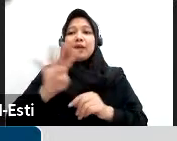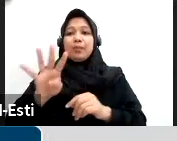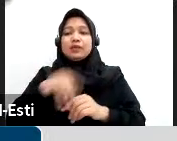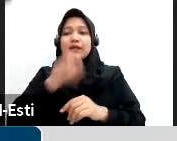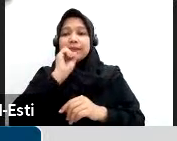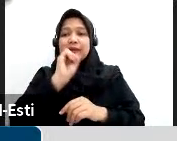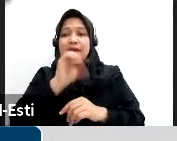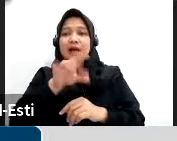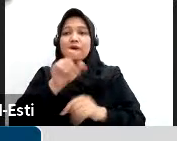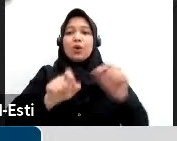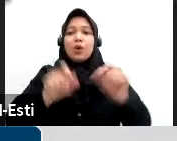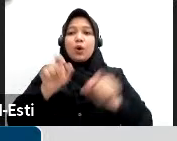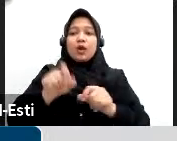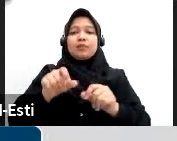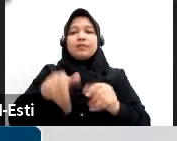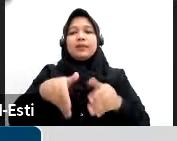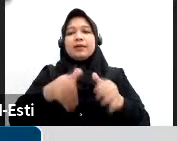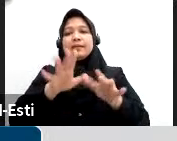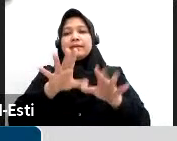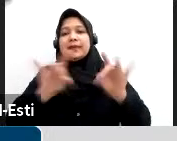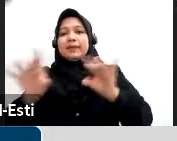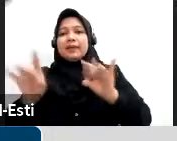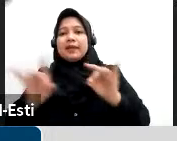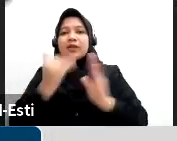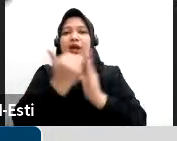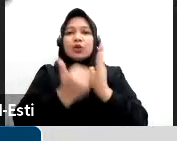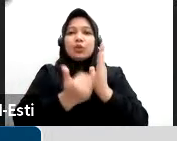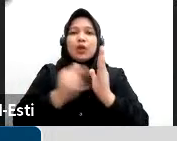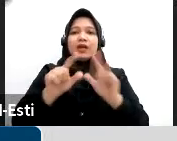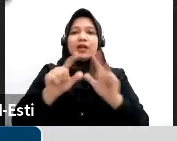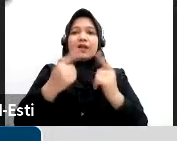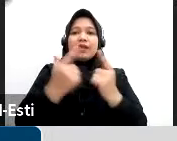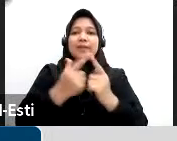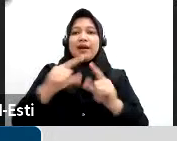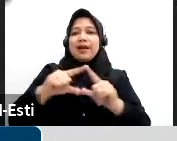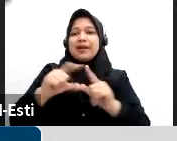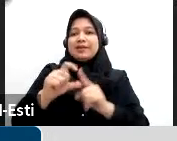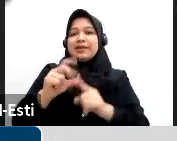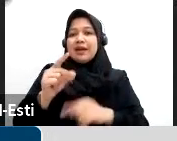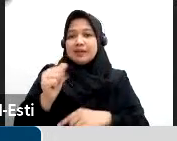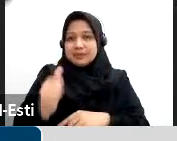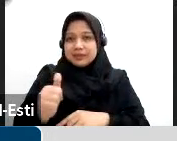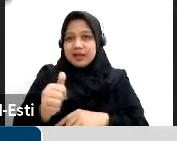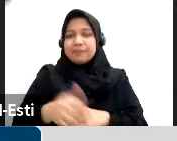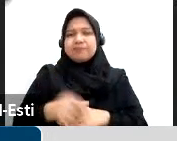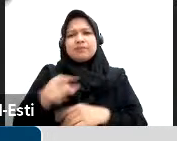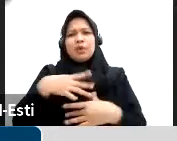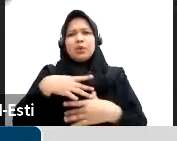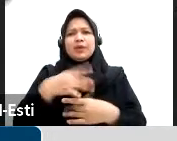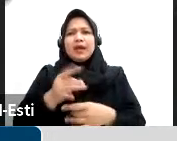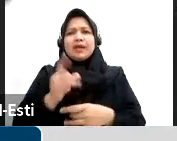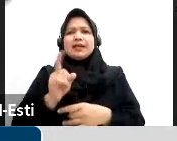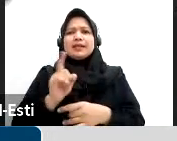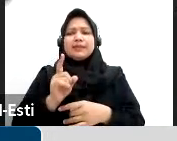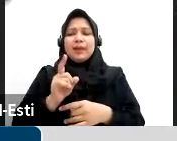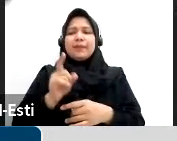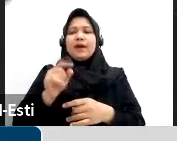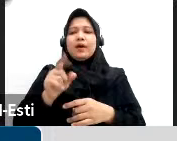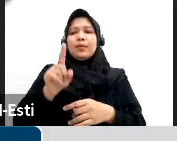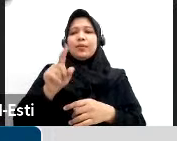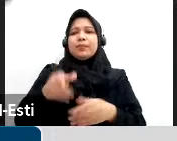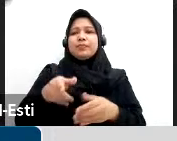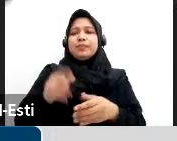yang boleh memilih dan menggunakan peraturan dan acara Lensa dibuat oleh lembaga Edward nah ini cukup menarik ketika kemudian boleh